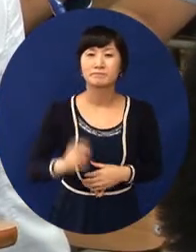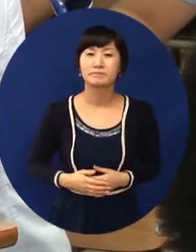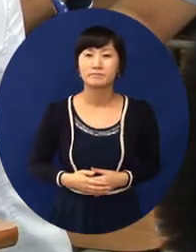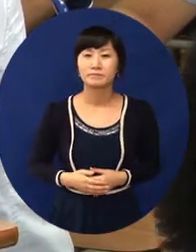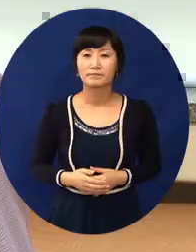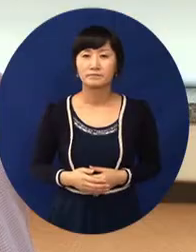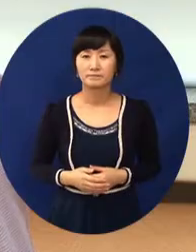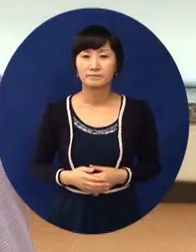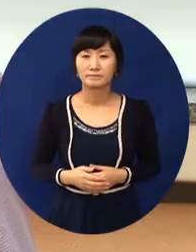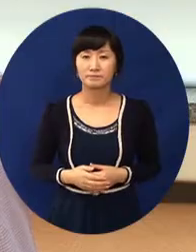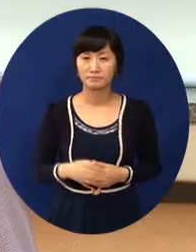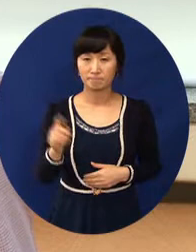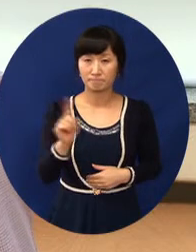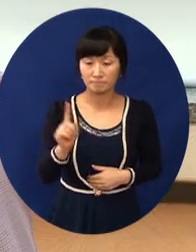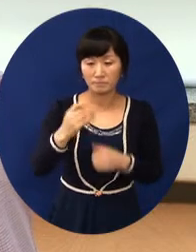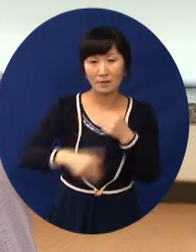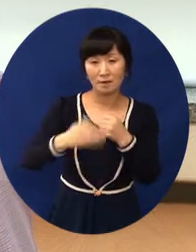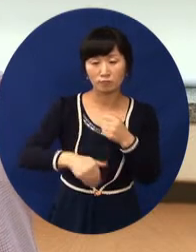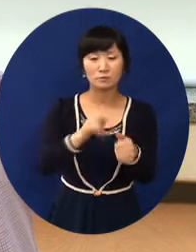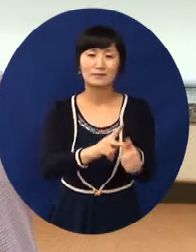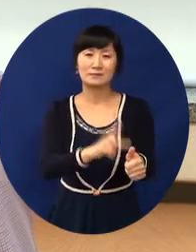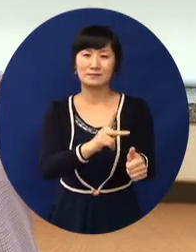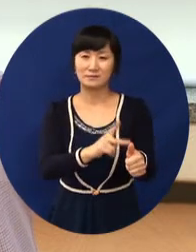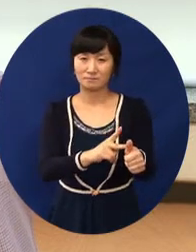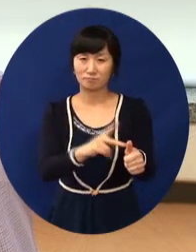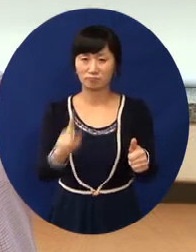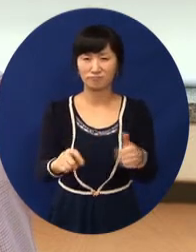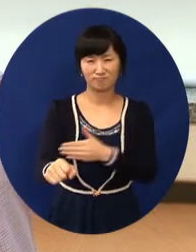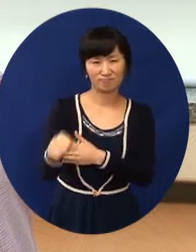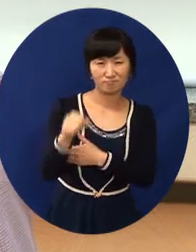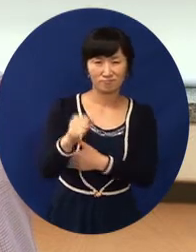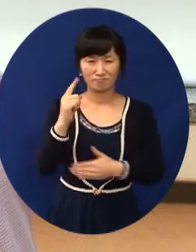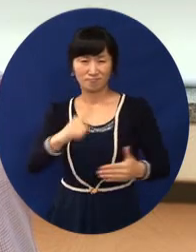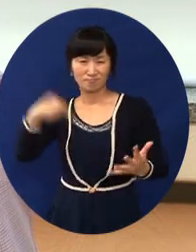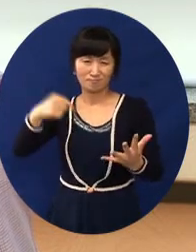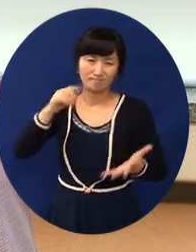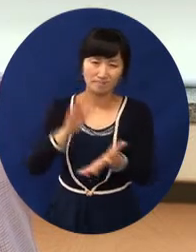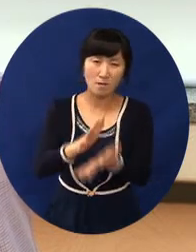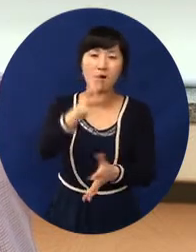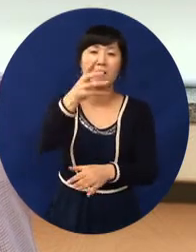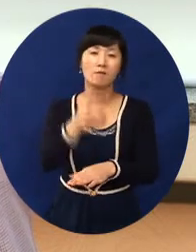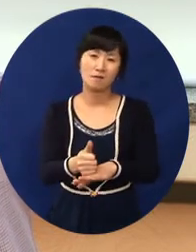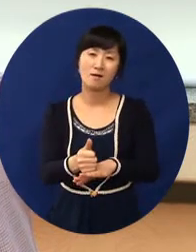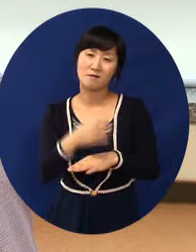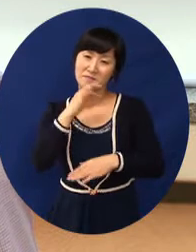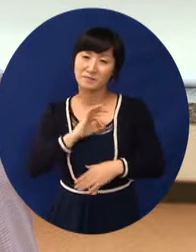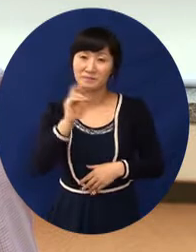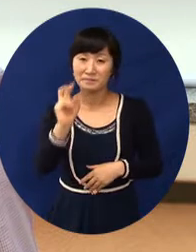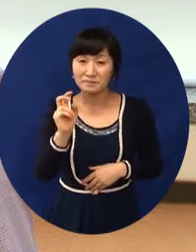분석됐습니다. 무엇보다도 우리 대구 선생님들의 그런 역량과 열정의 그런 결과라고 생각이